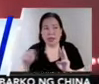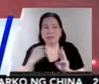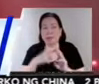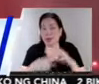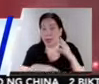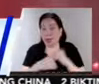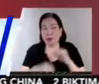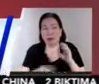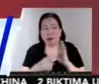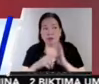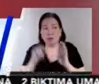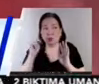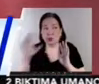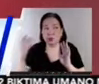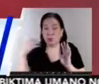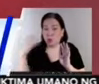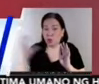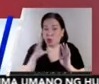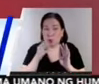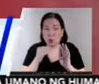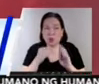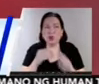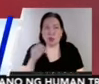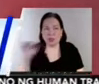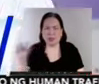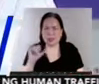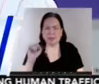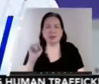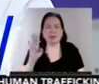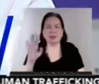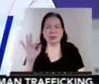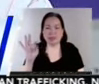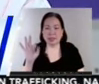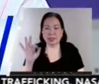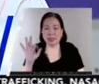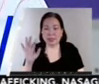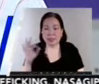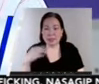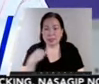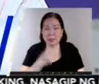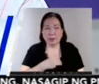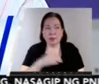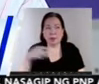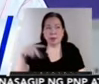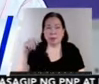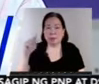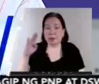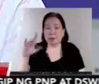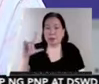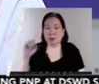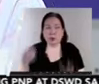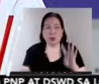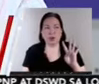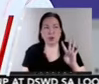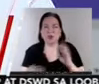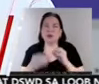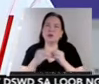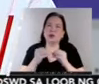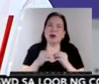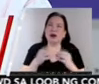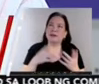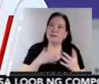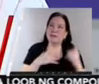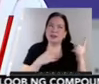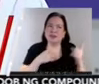newest coach, si SB19 member Pablo. Pero ngayon parang mas tumindi lang po siguro yung kulit.